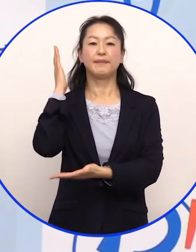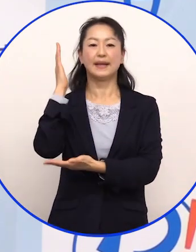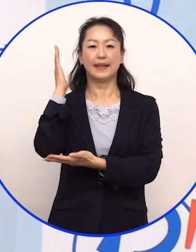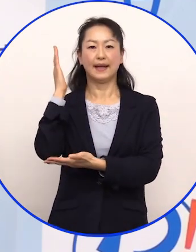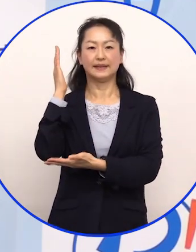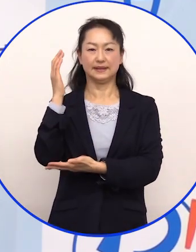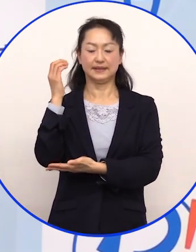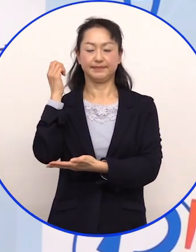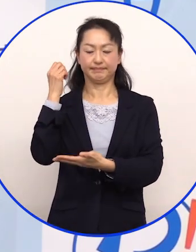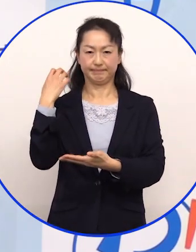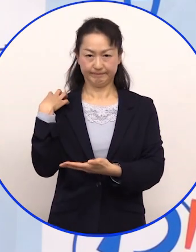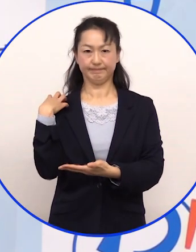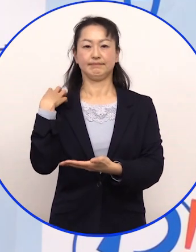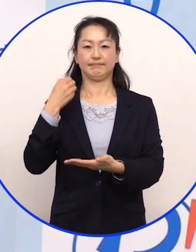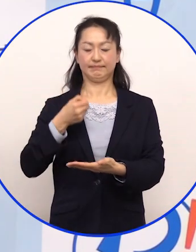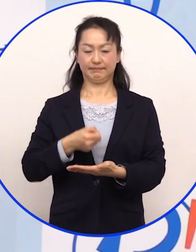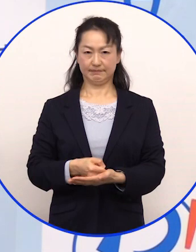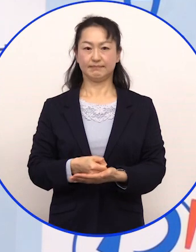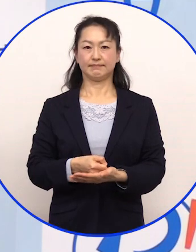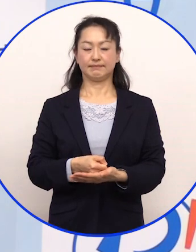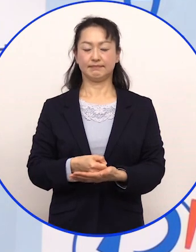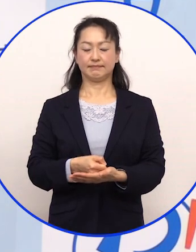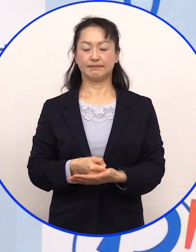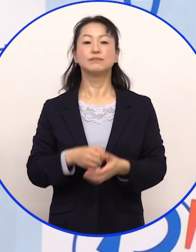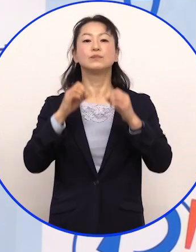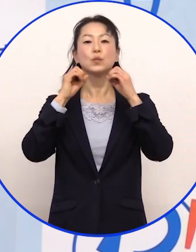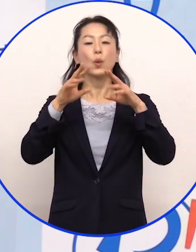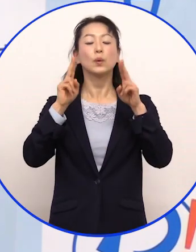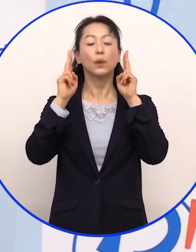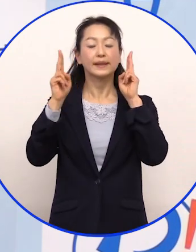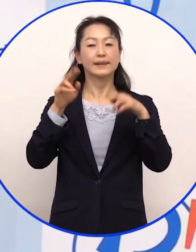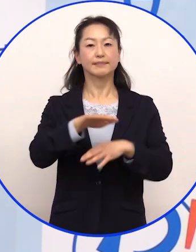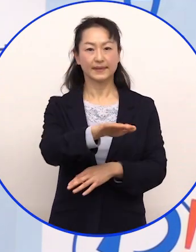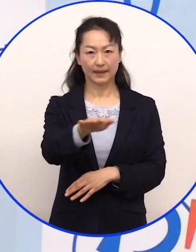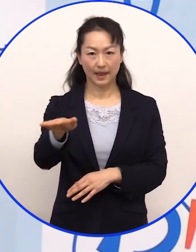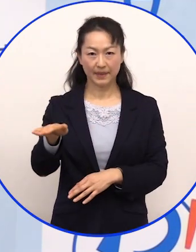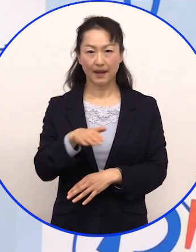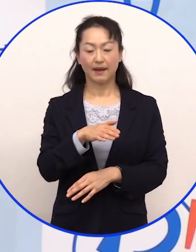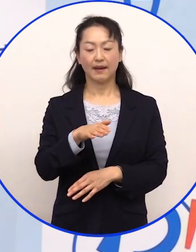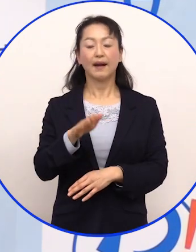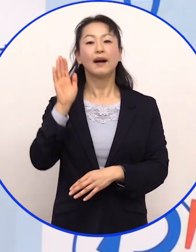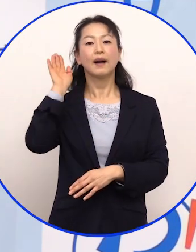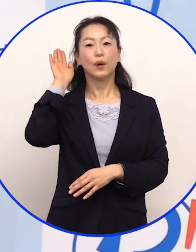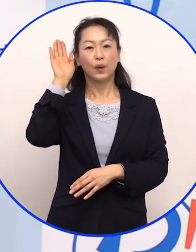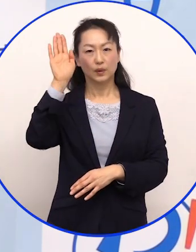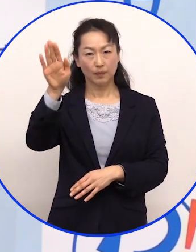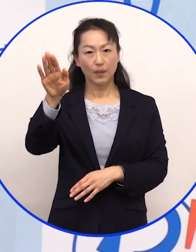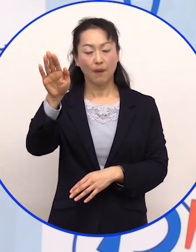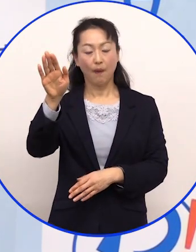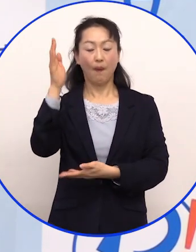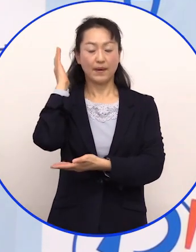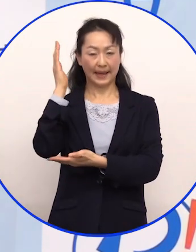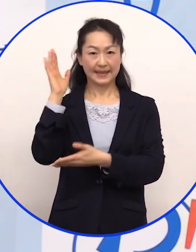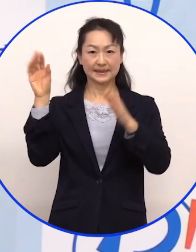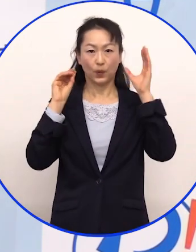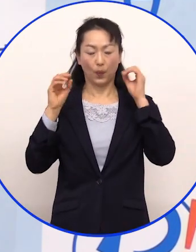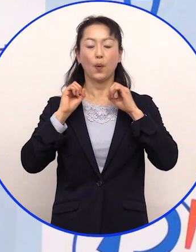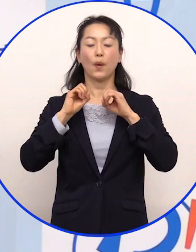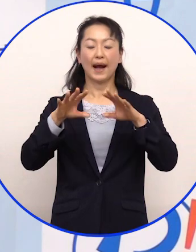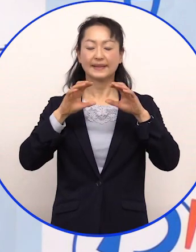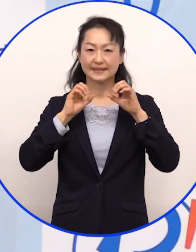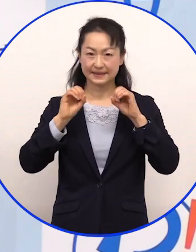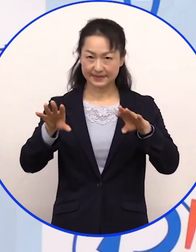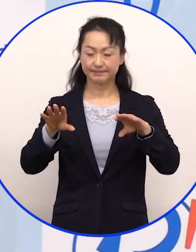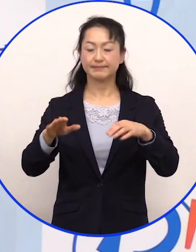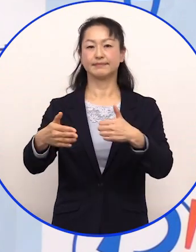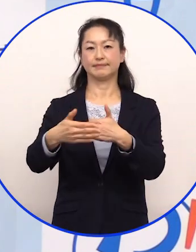決意であります。報道機関の皆様には今後とも区政情報の発信にご支援ご協